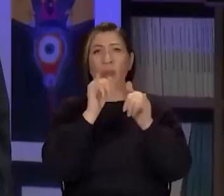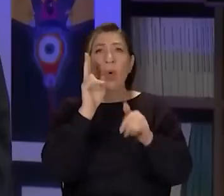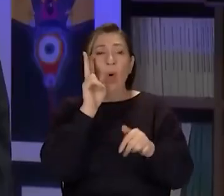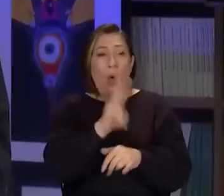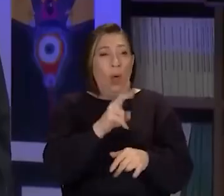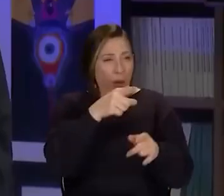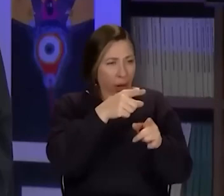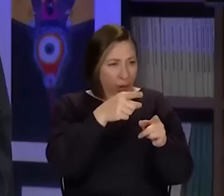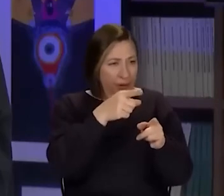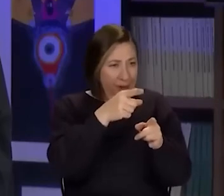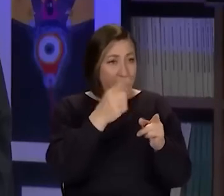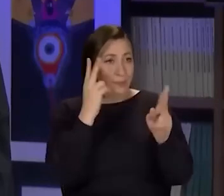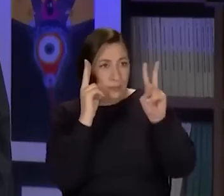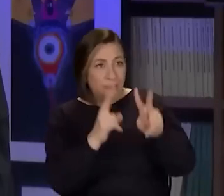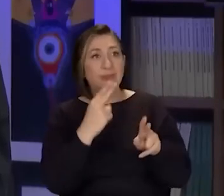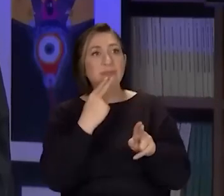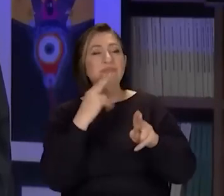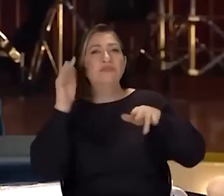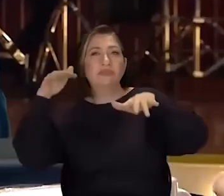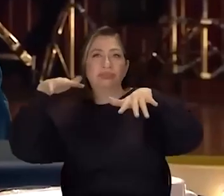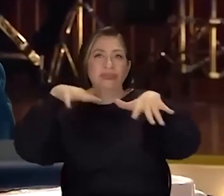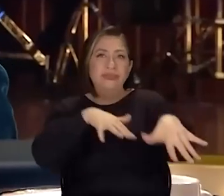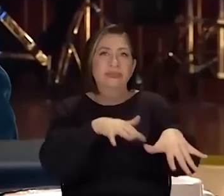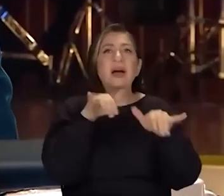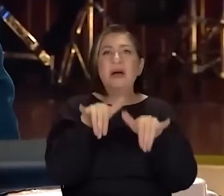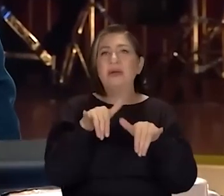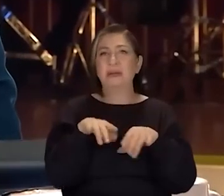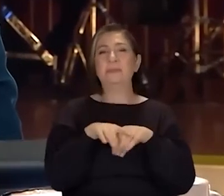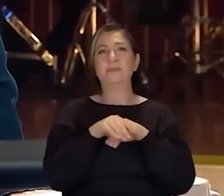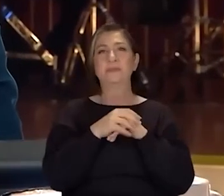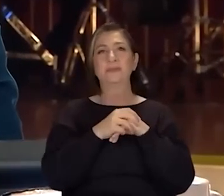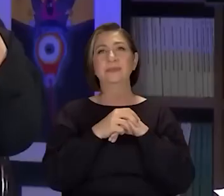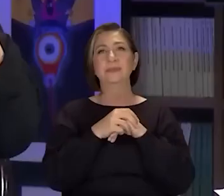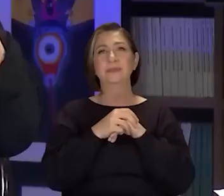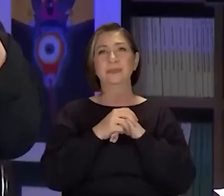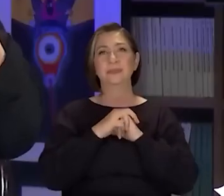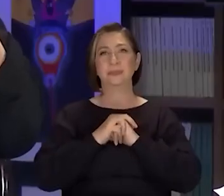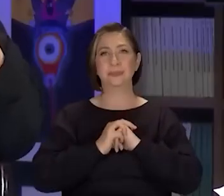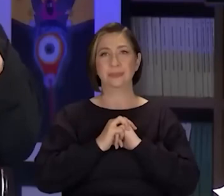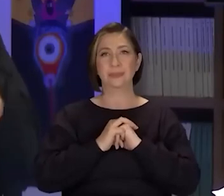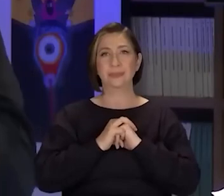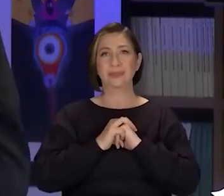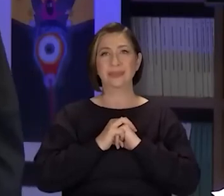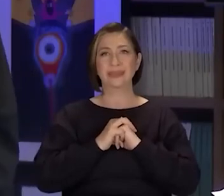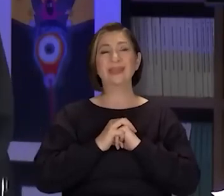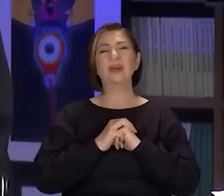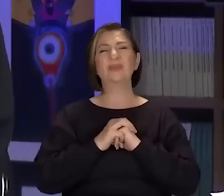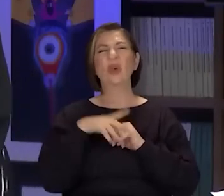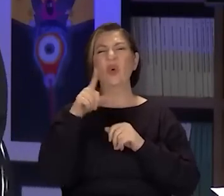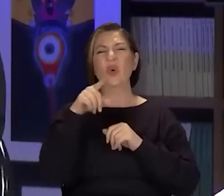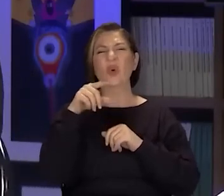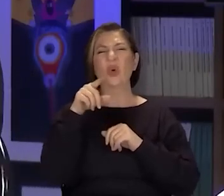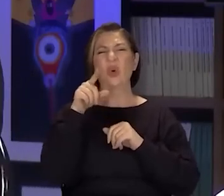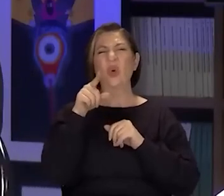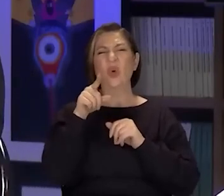tecrübeli isimleri, iyi oyuncuları gören hanımlar zaten gelirdi. Yani... Ya o kısma ben kendimi